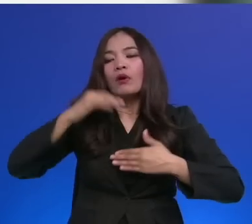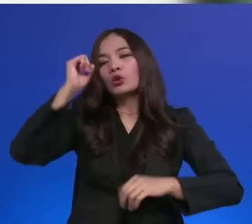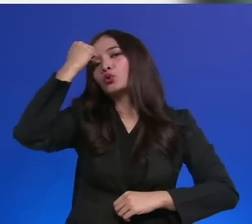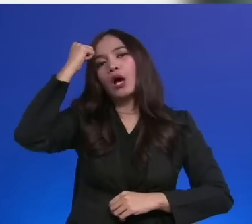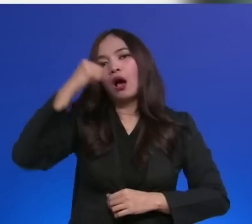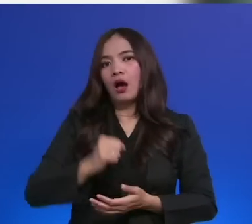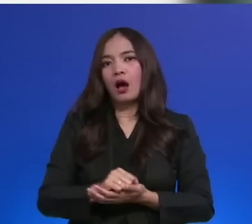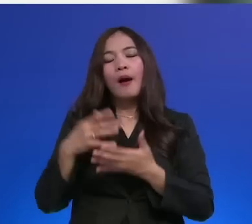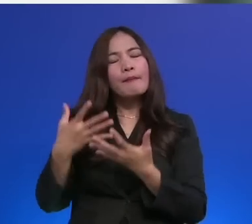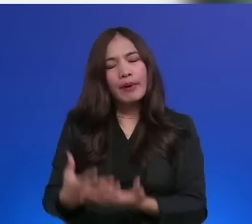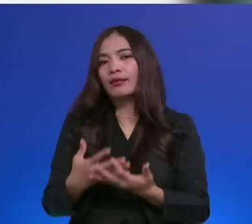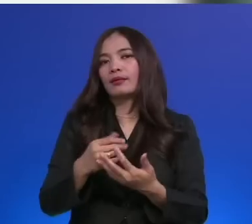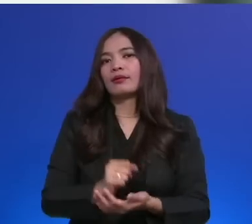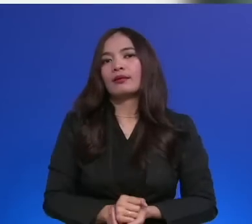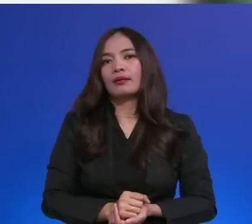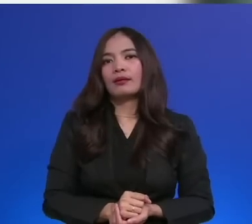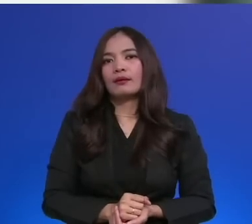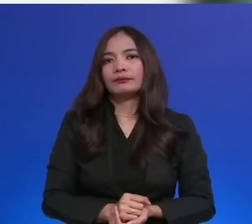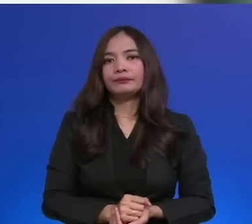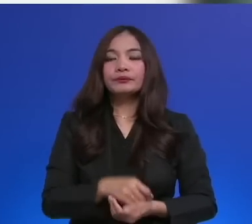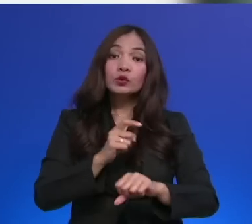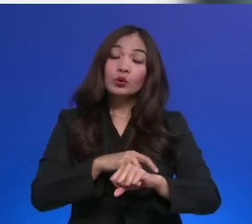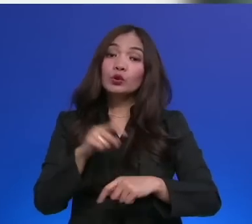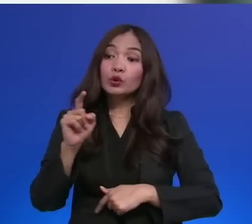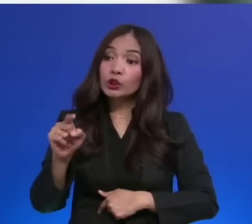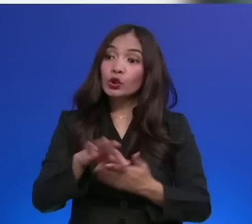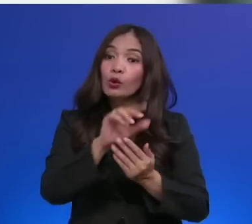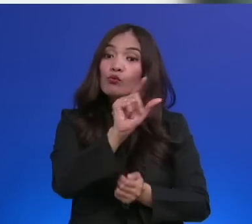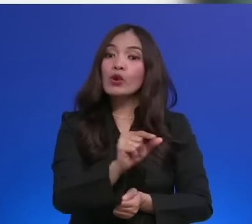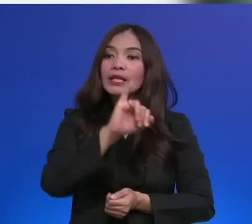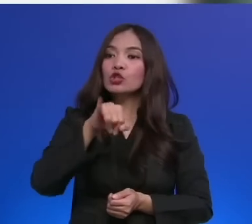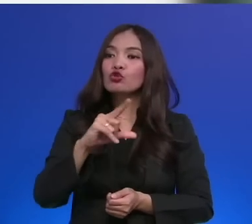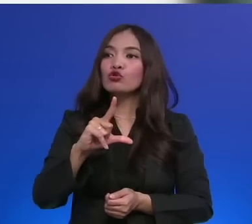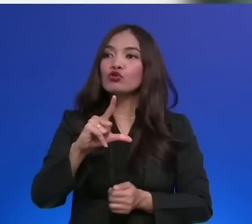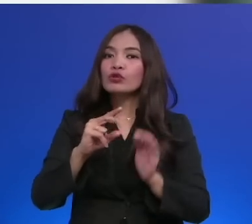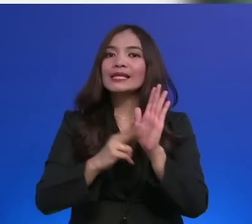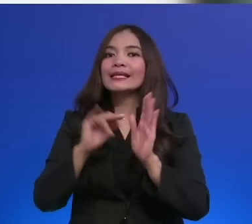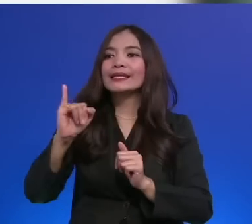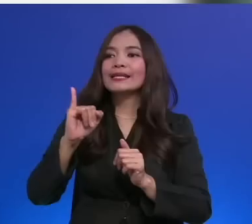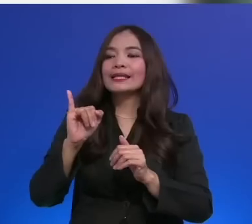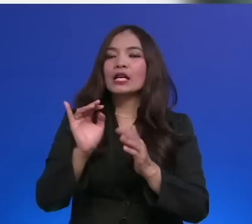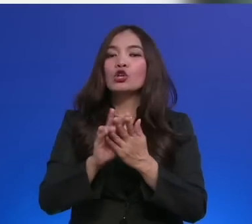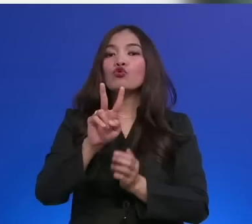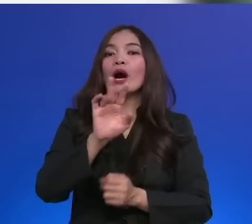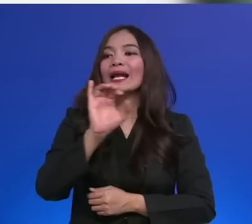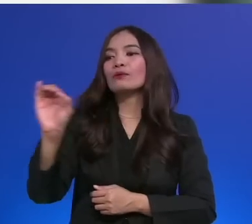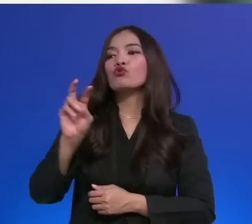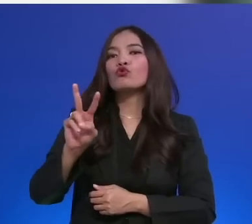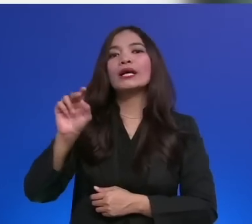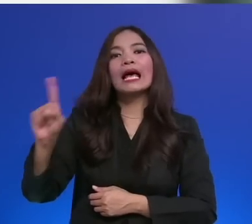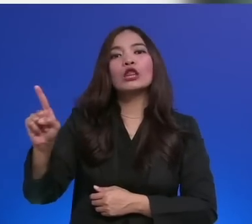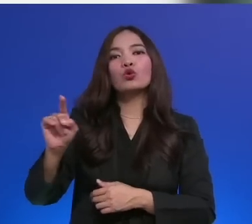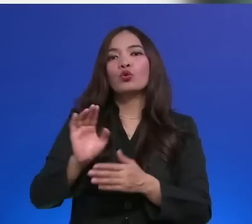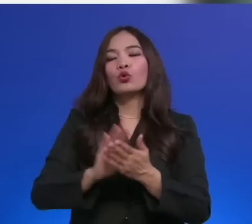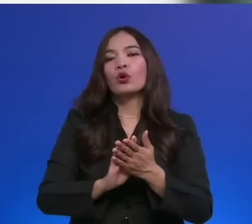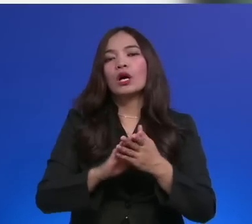Berat, nyaris. Pada waktu itu bulan Juli 2021 tinggi-tingginya varian Delta.